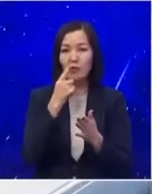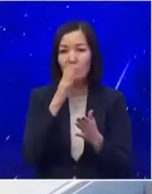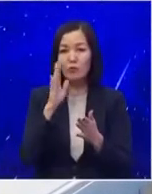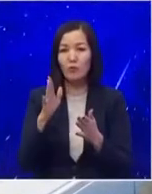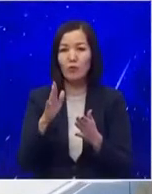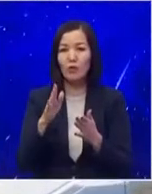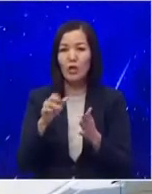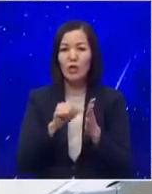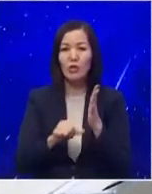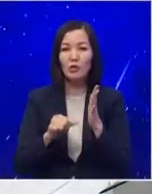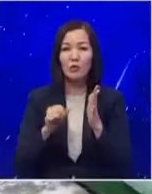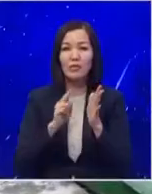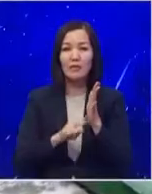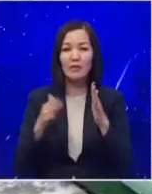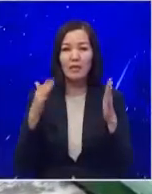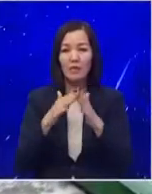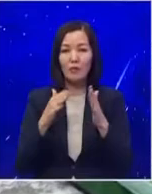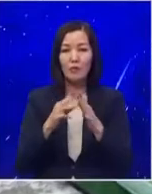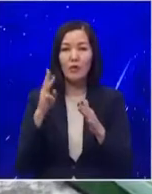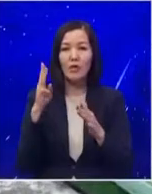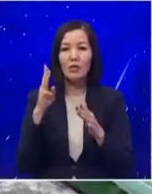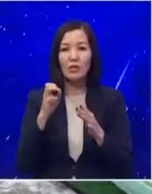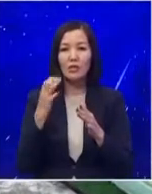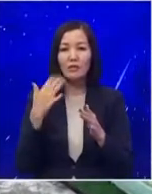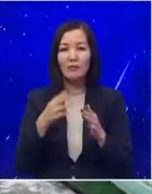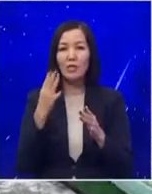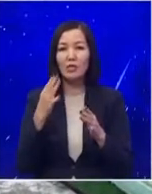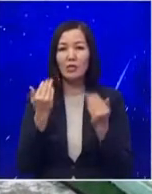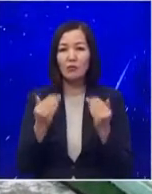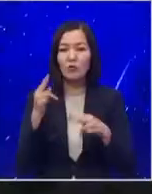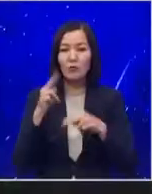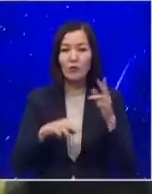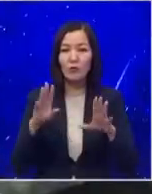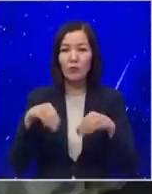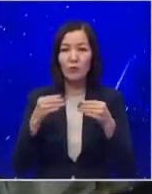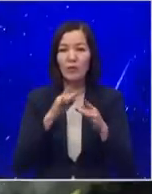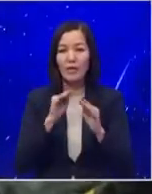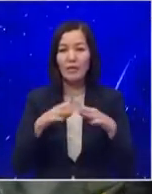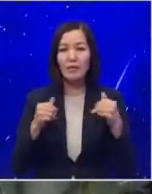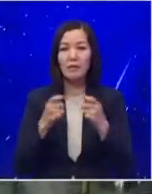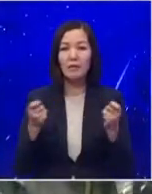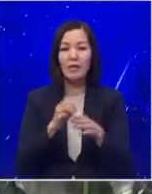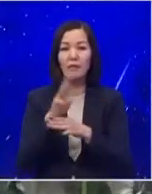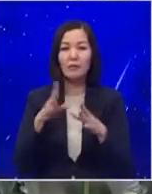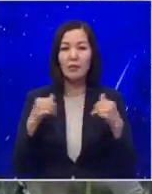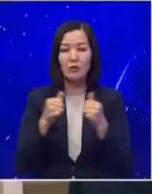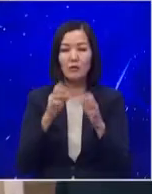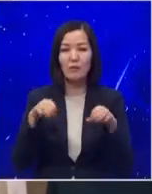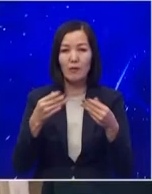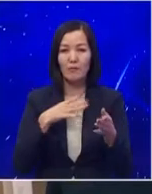стоять 670 домов 454 с которых уже построены и переданы многодетным и малообеспеченным семьям